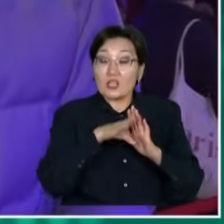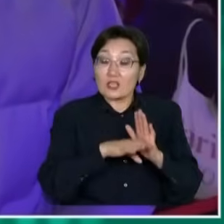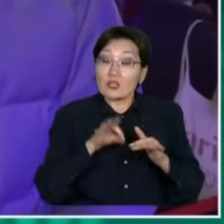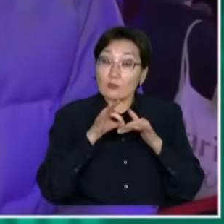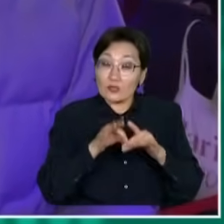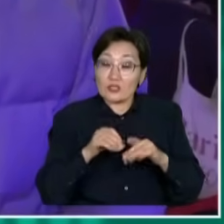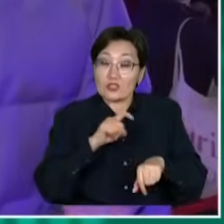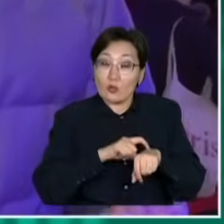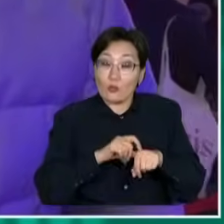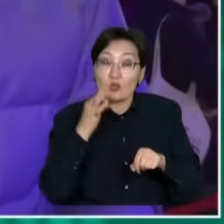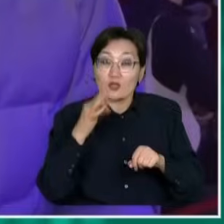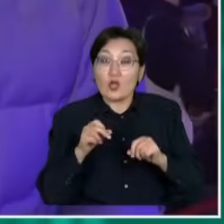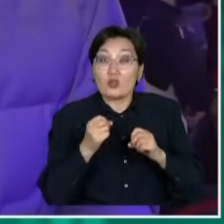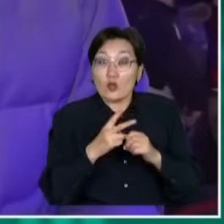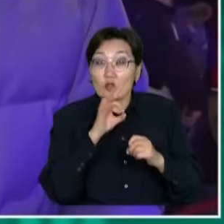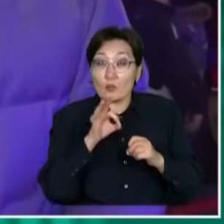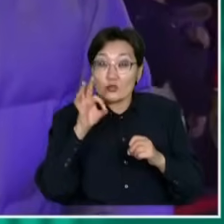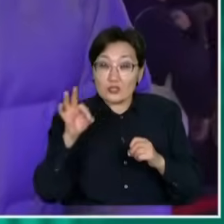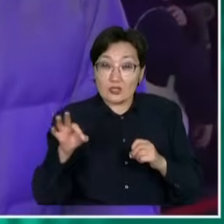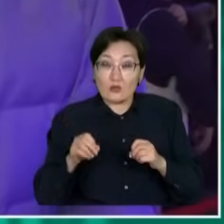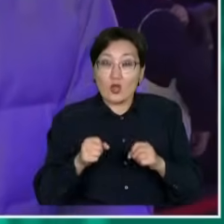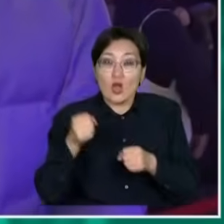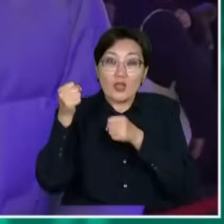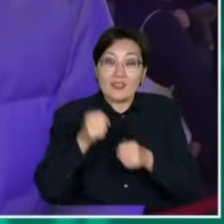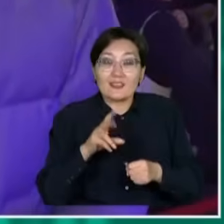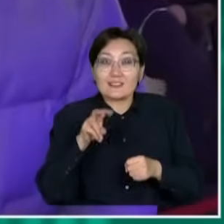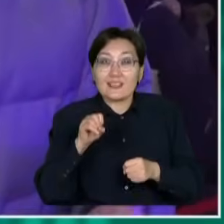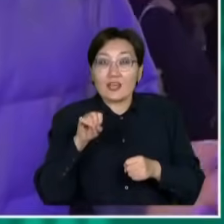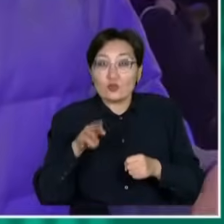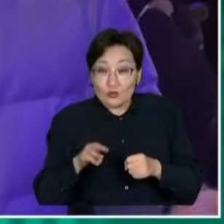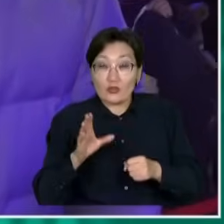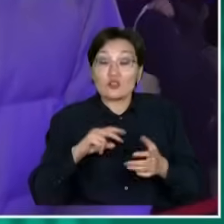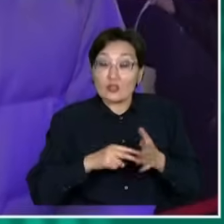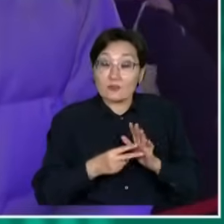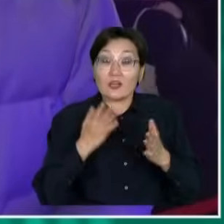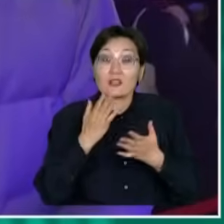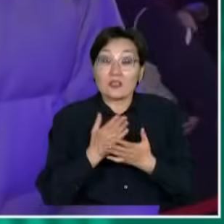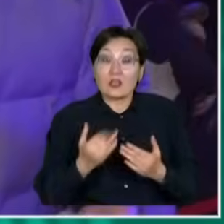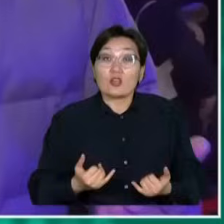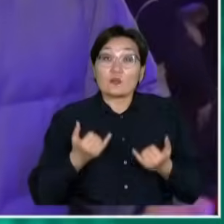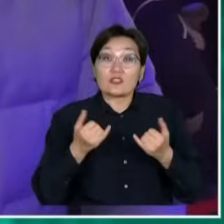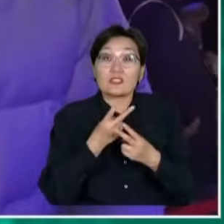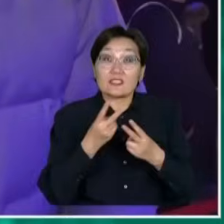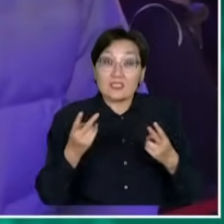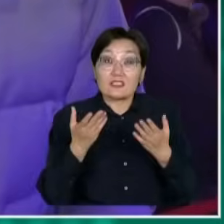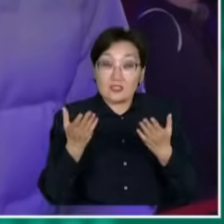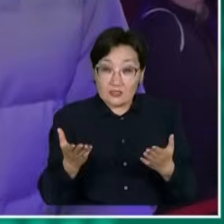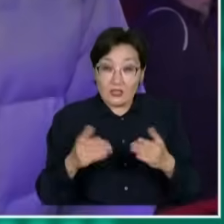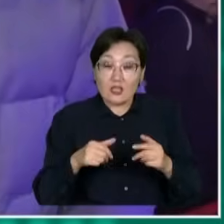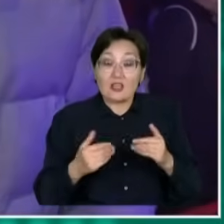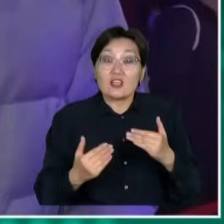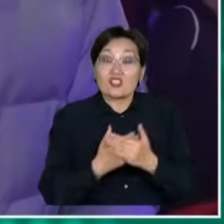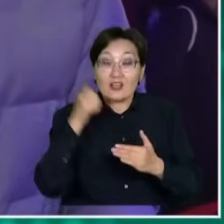ұйымдастырылады. Сағат тура 12:00-де от шашу жоспарланған. Құрметті көрермен әріптестер, сіздерді де келе